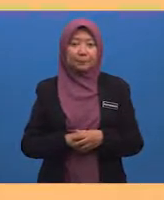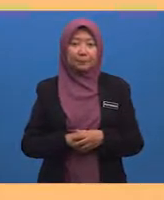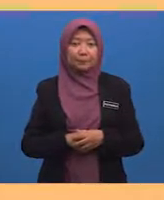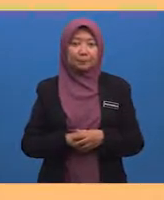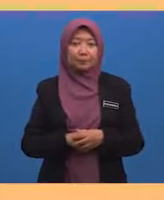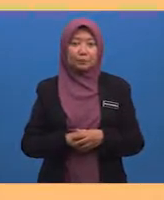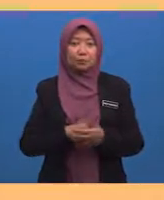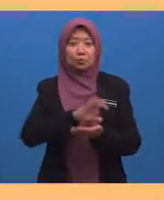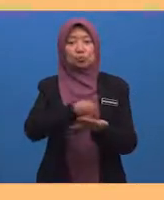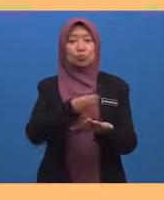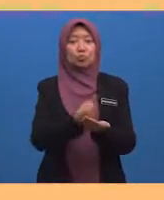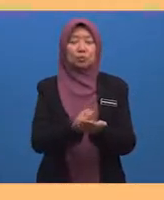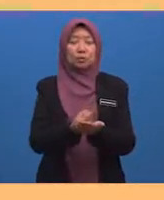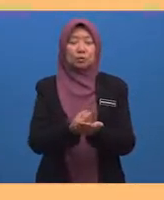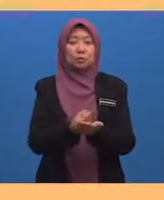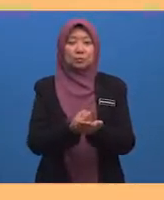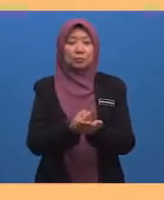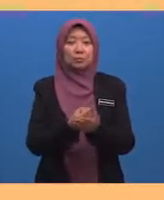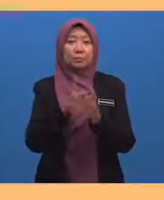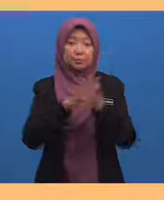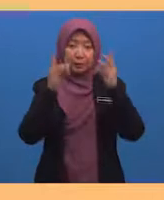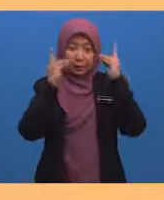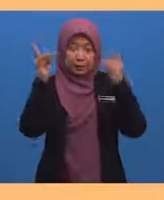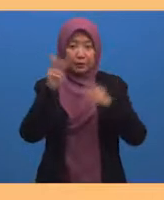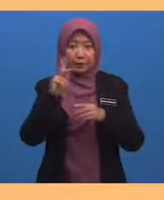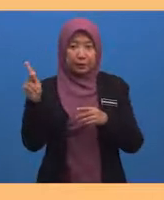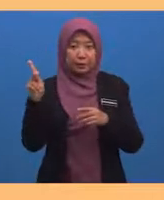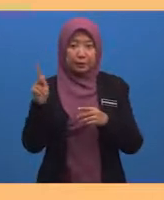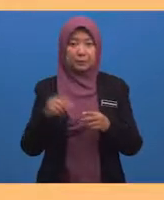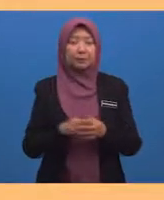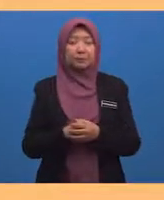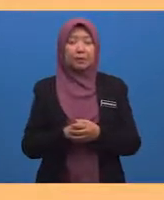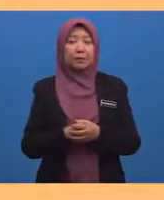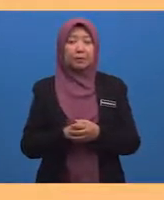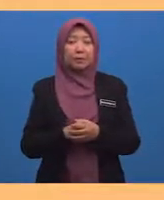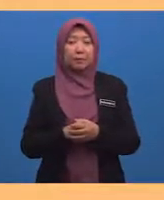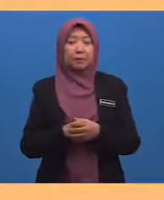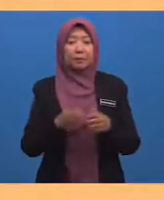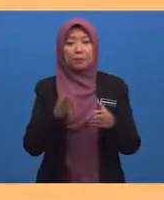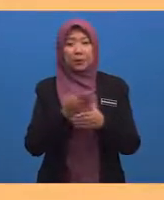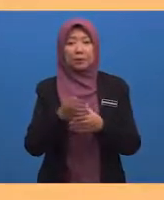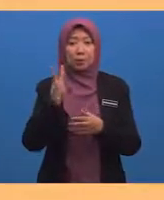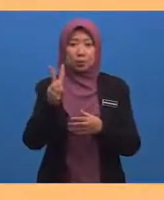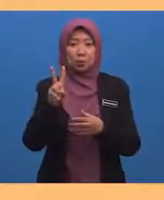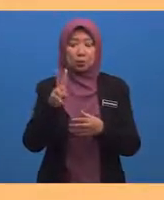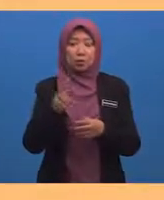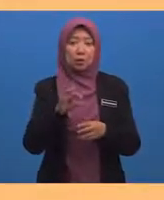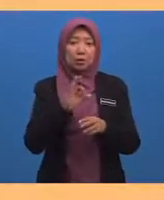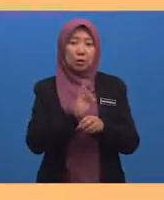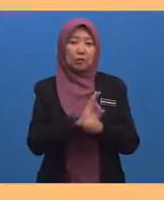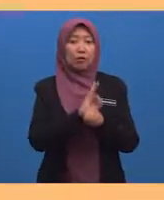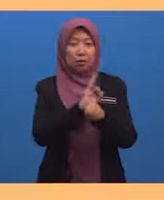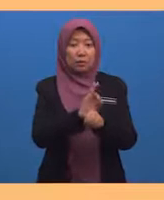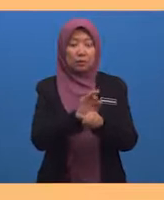Umumnya, pendidikan di Aceh dapat dibahagikan kepada dua iaitu pendidikan tidak formal dan pendidikan